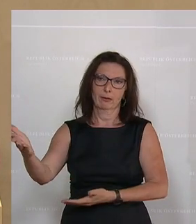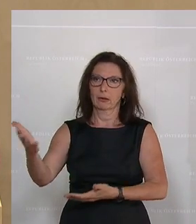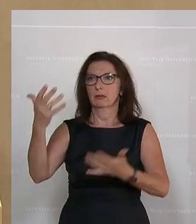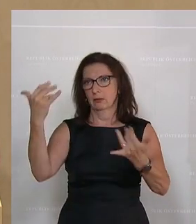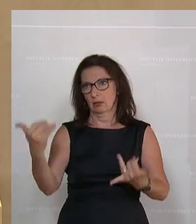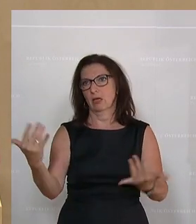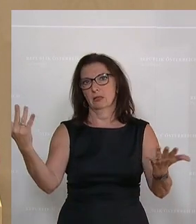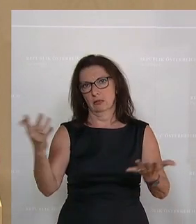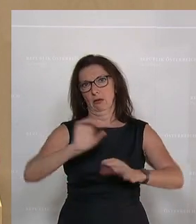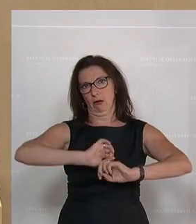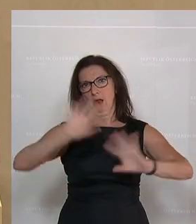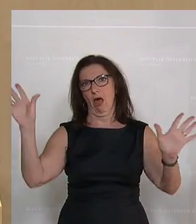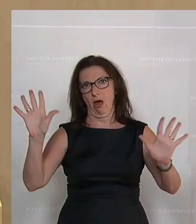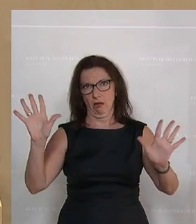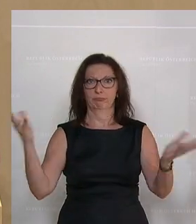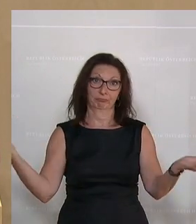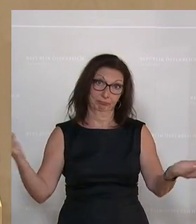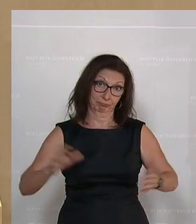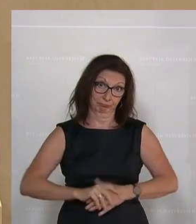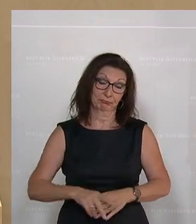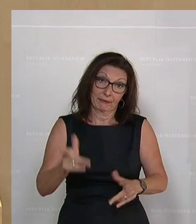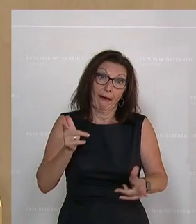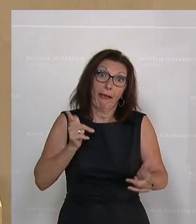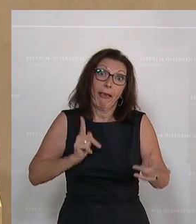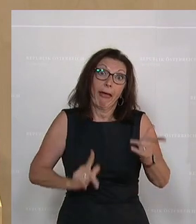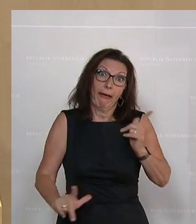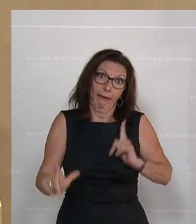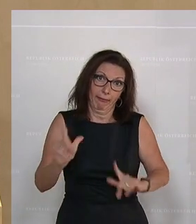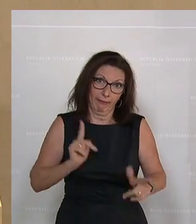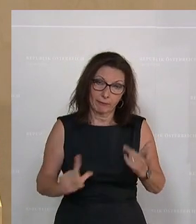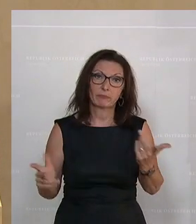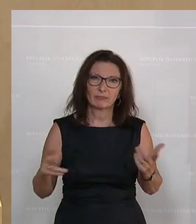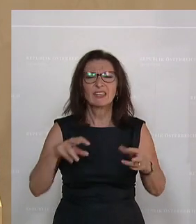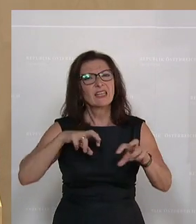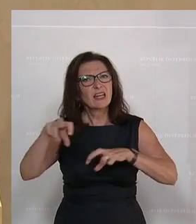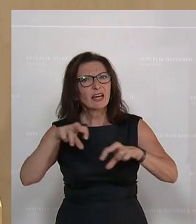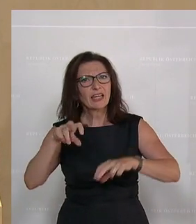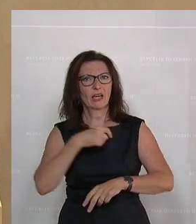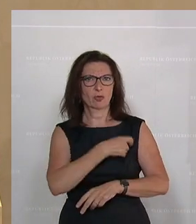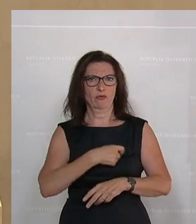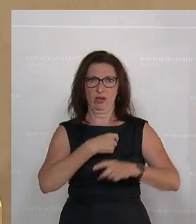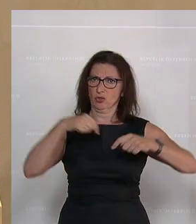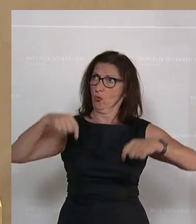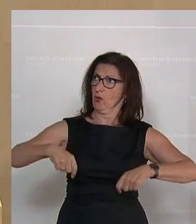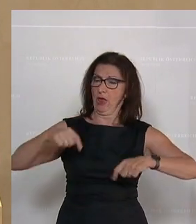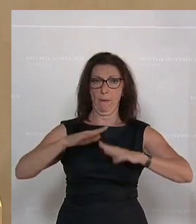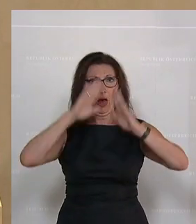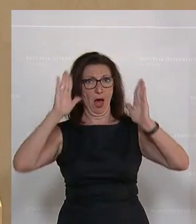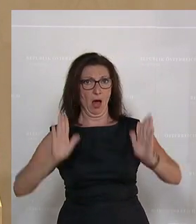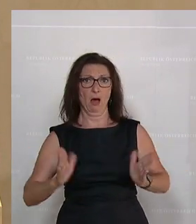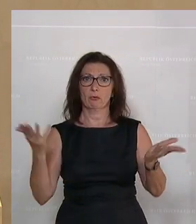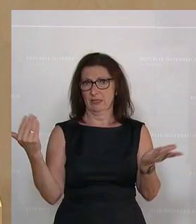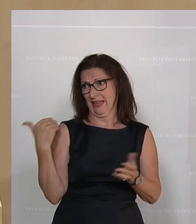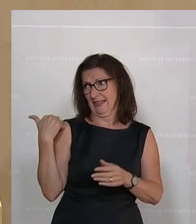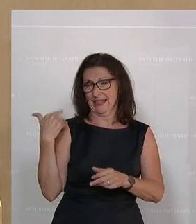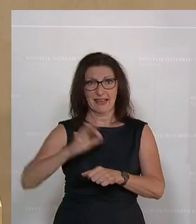wissen großes leider weil die regierungsfraktionen dieses hauses offenbar in den letzten